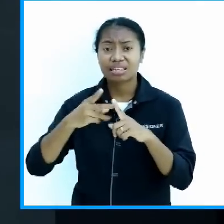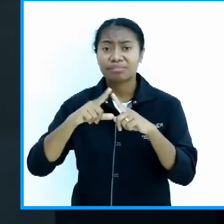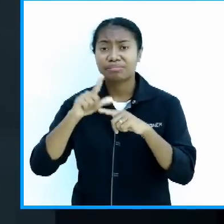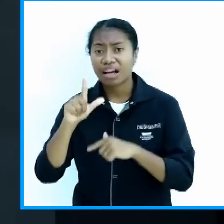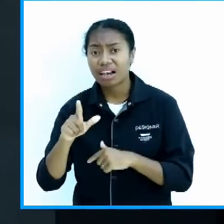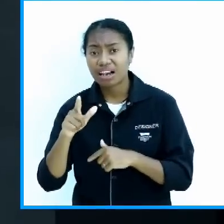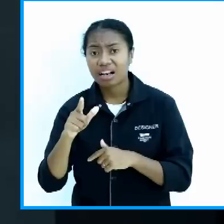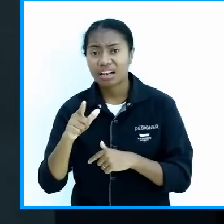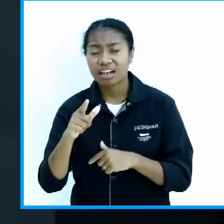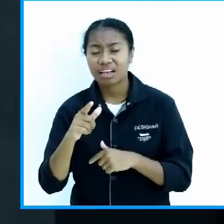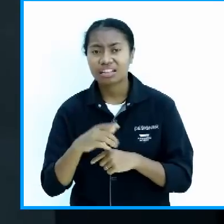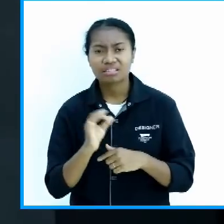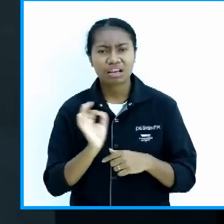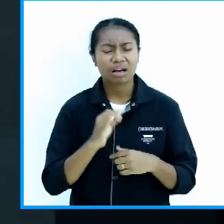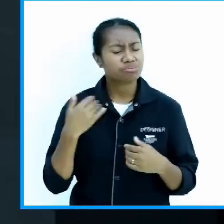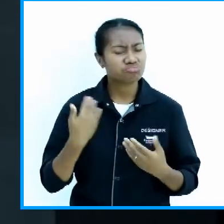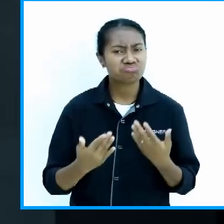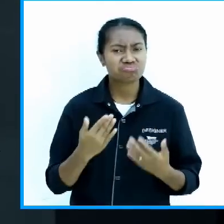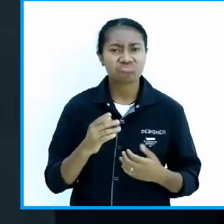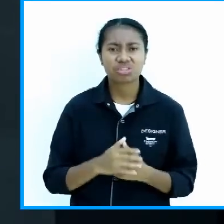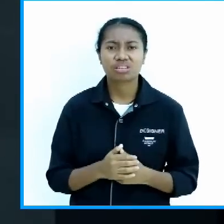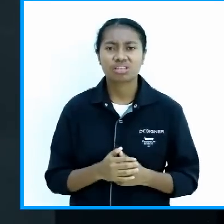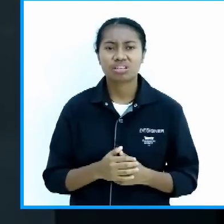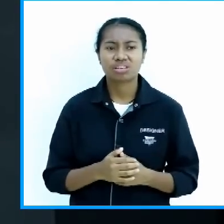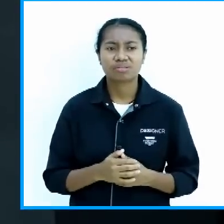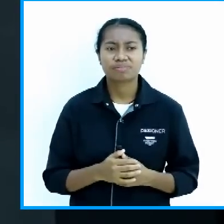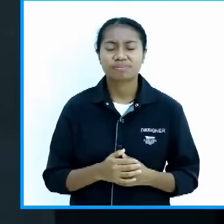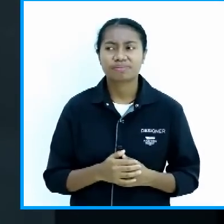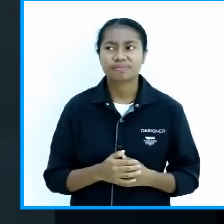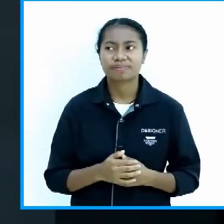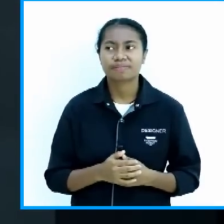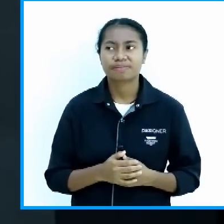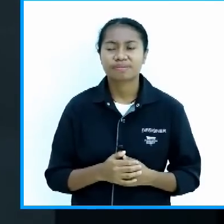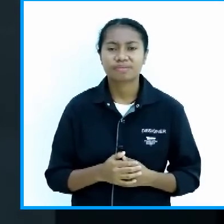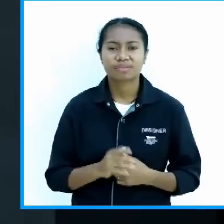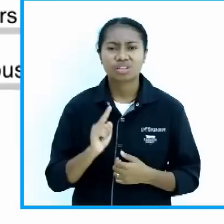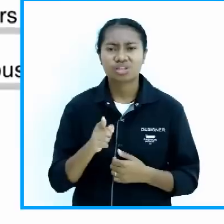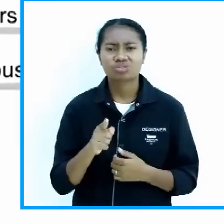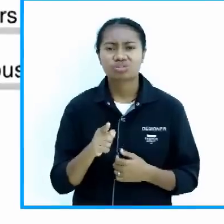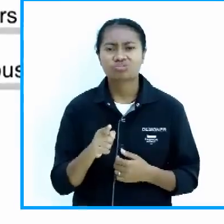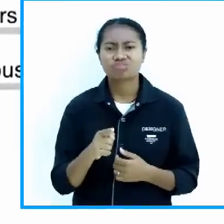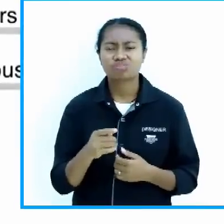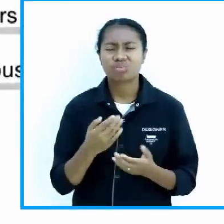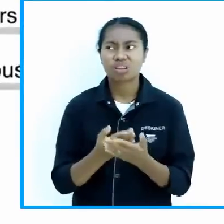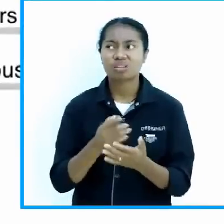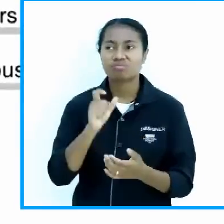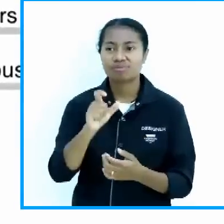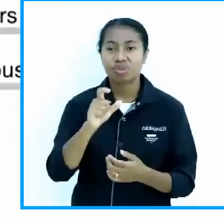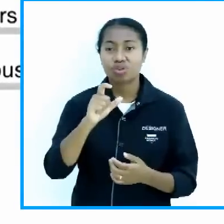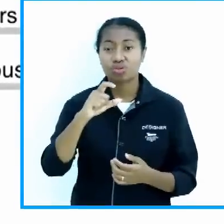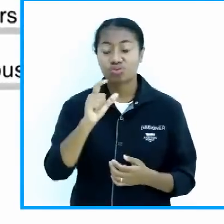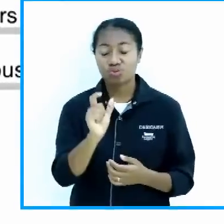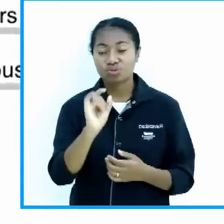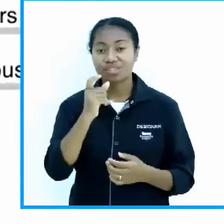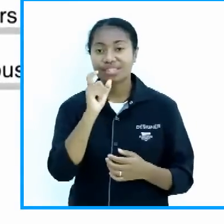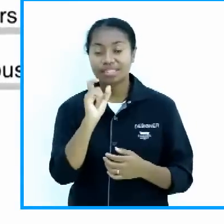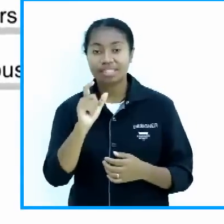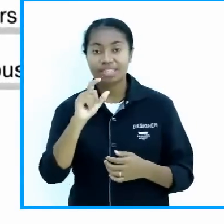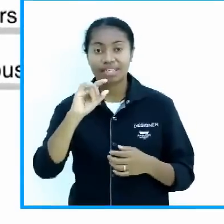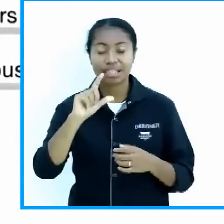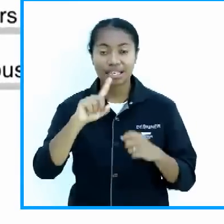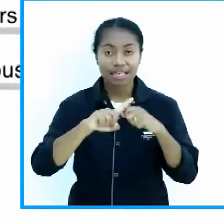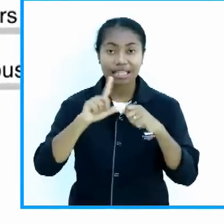DNA antikris. Saya tunjukkan ini skema uji klinis. Ya, saya sudah sempat bahas panjang lebar